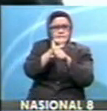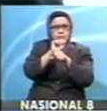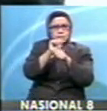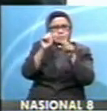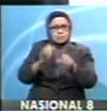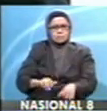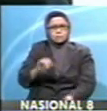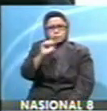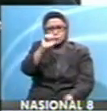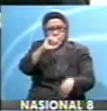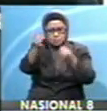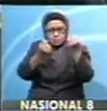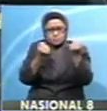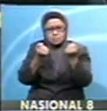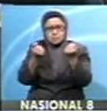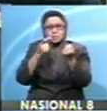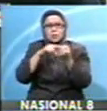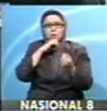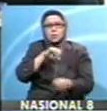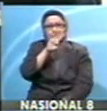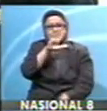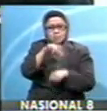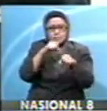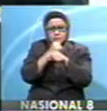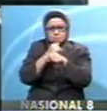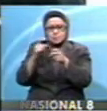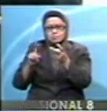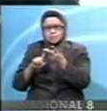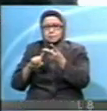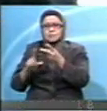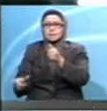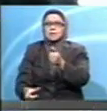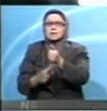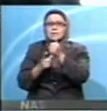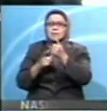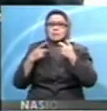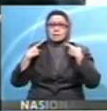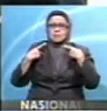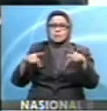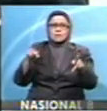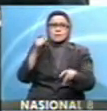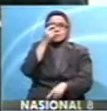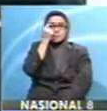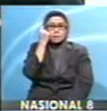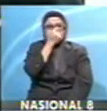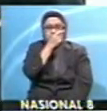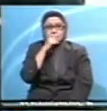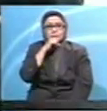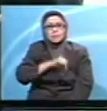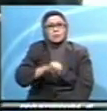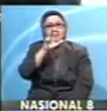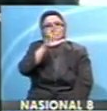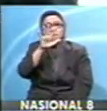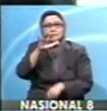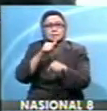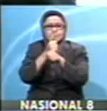umur 45 tahun seorang lagi bekerja pembantu kedai sol umur 35